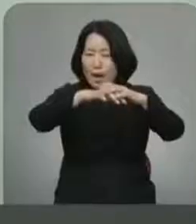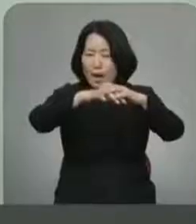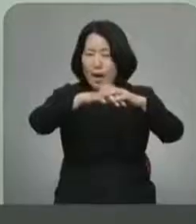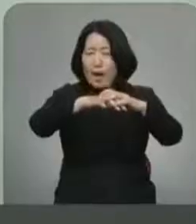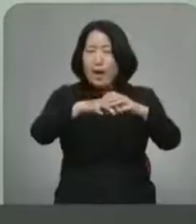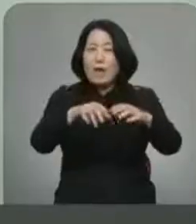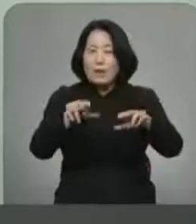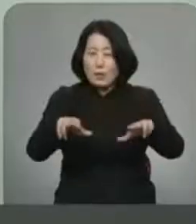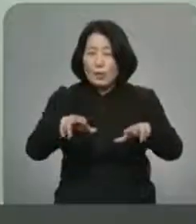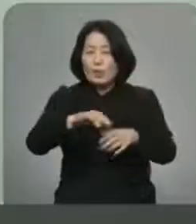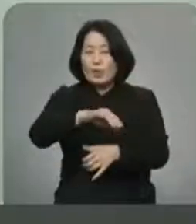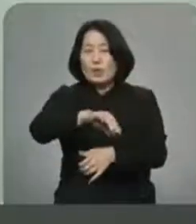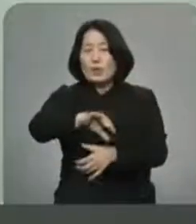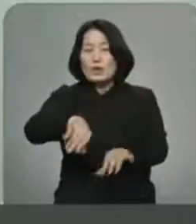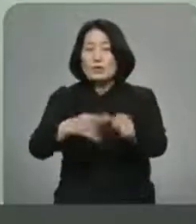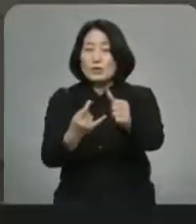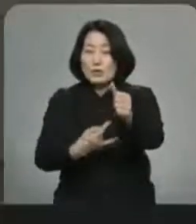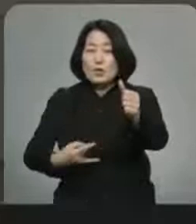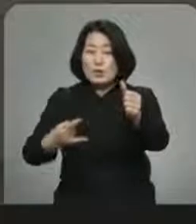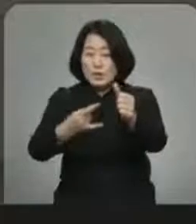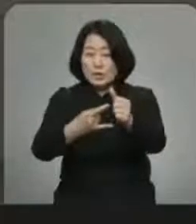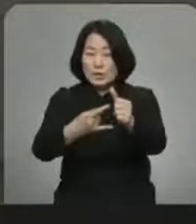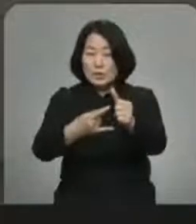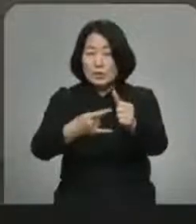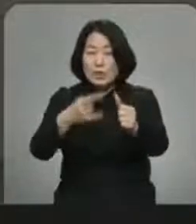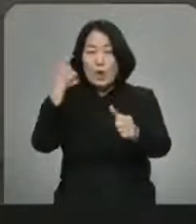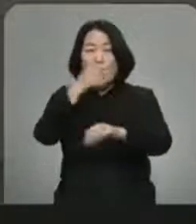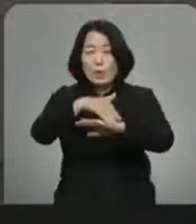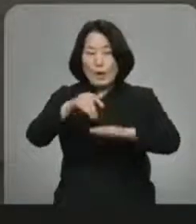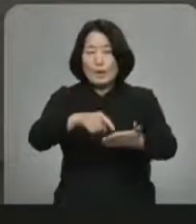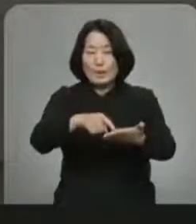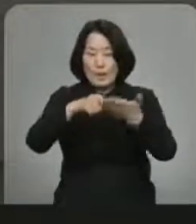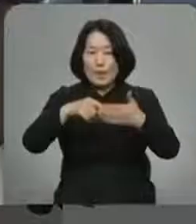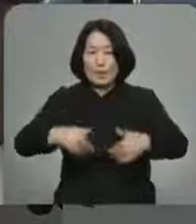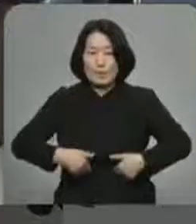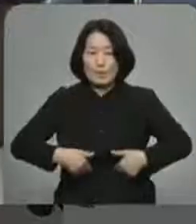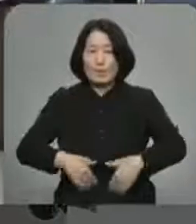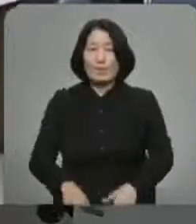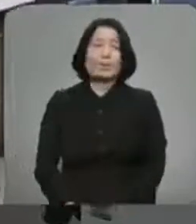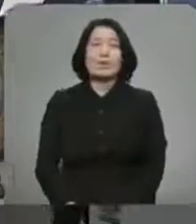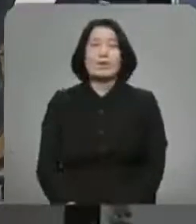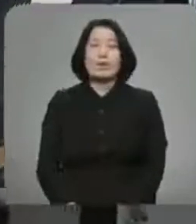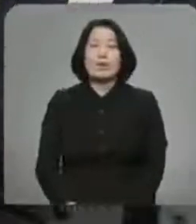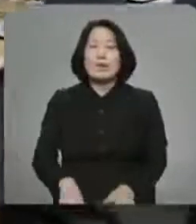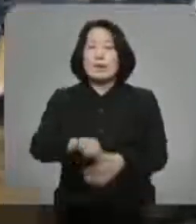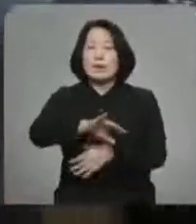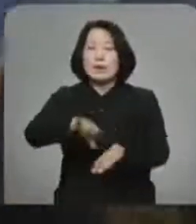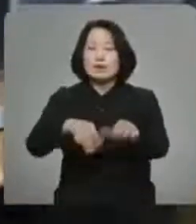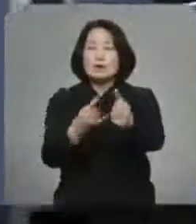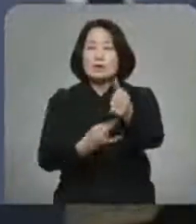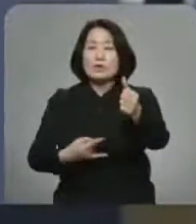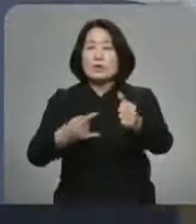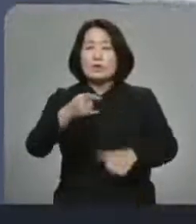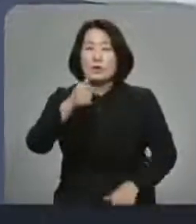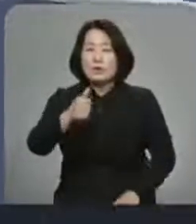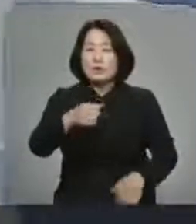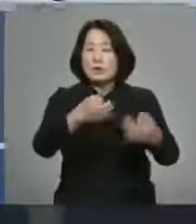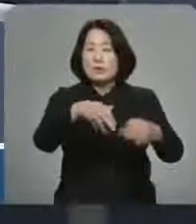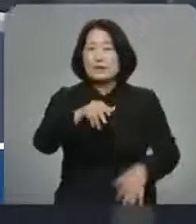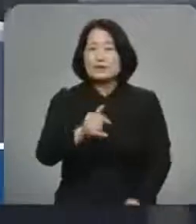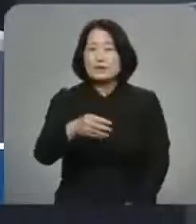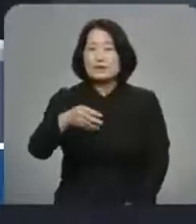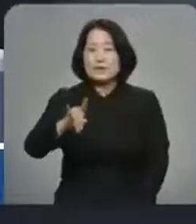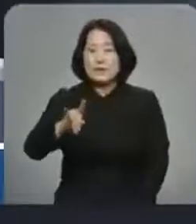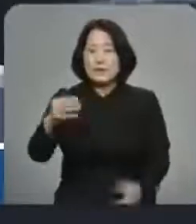인수위 단계에서 얼개는 나와야 한다는 지적이 나옵니다. 강원도지사직 인수위원회는 김진태 당선인이